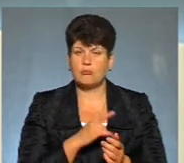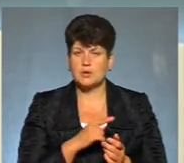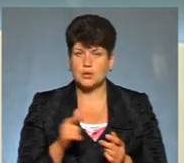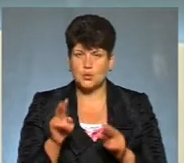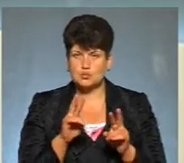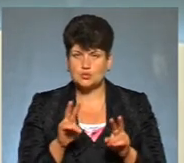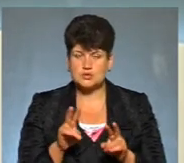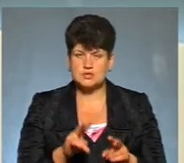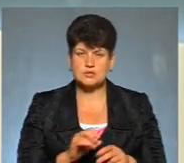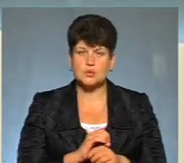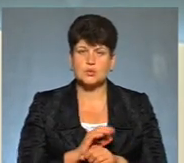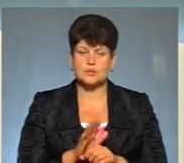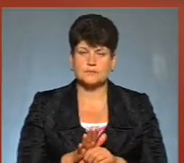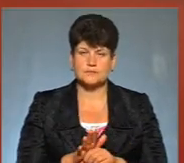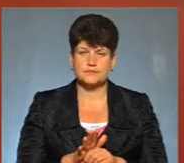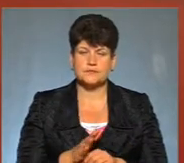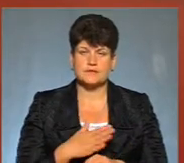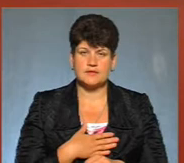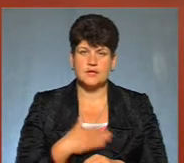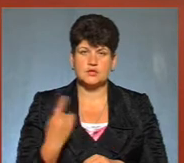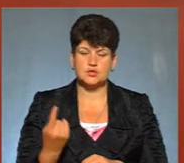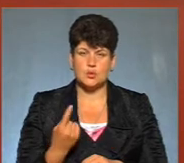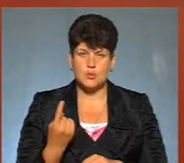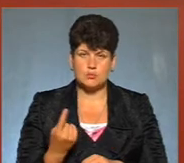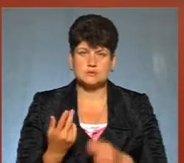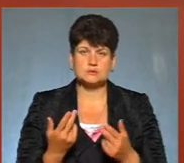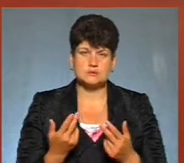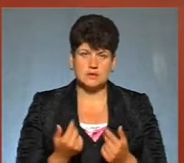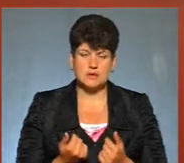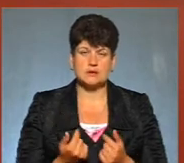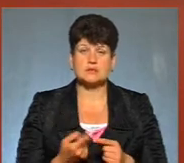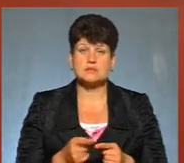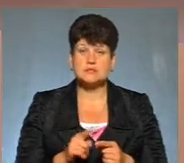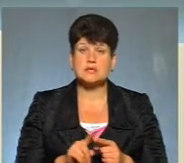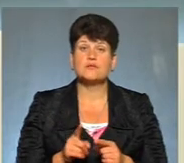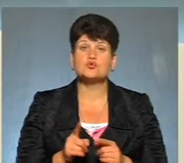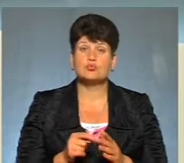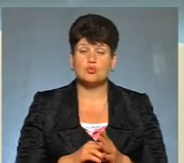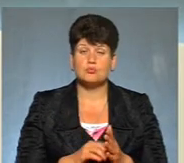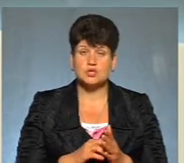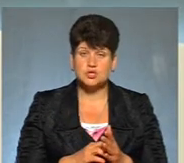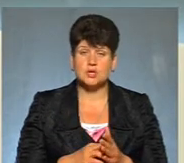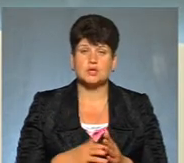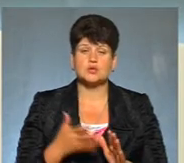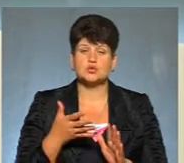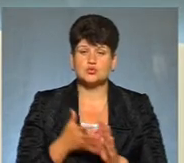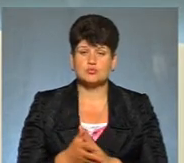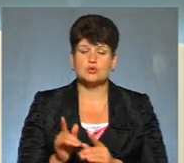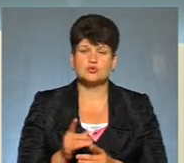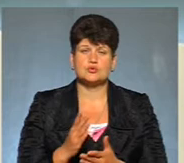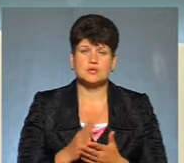ковідом в нашій області, так. В чому причини? Ну, зрозуміло, що має